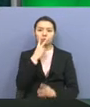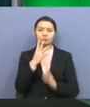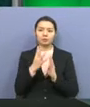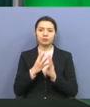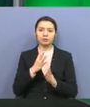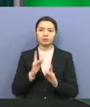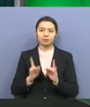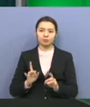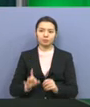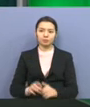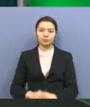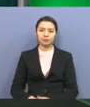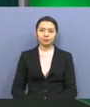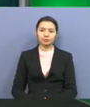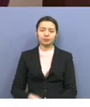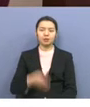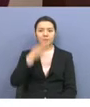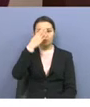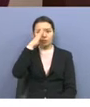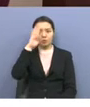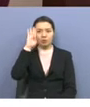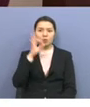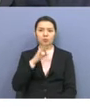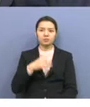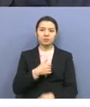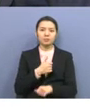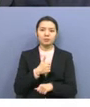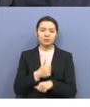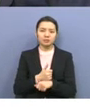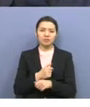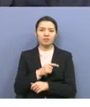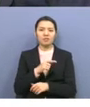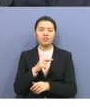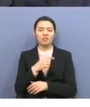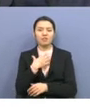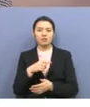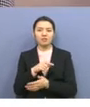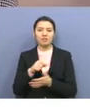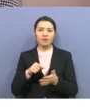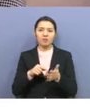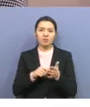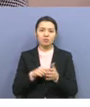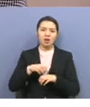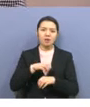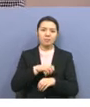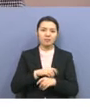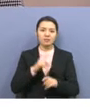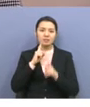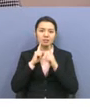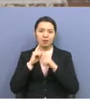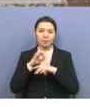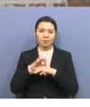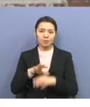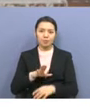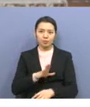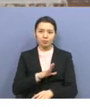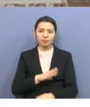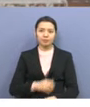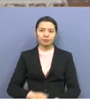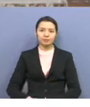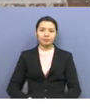көретіндеріңіз. Ақмол облыстық мәслихатының әлеуметтік сұрақтар жөніндегі тұрақты комиссиясының кезекті отырысы өтті. Бұл